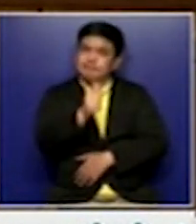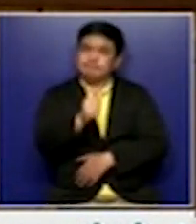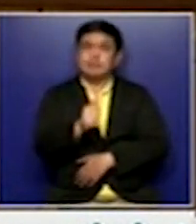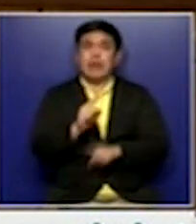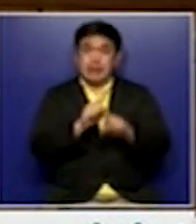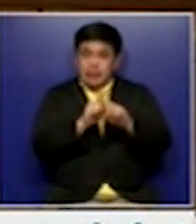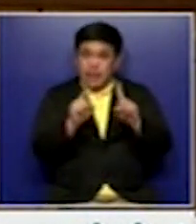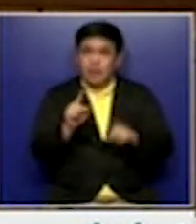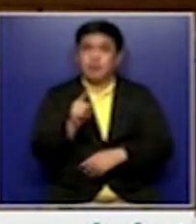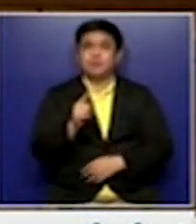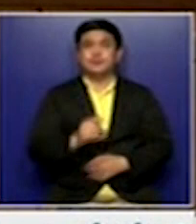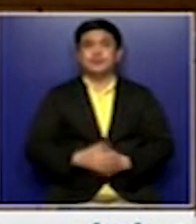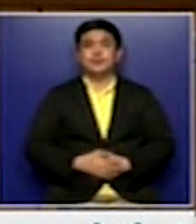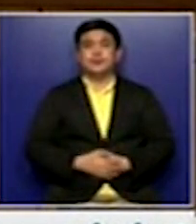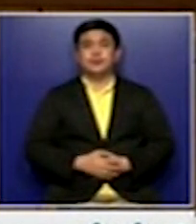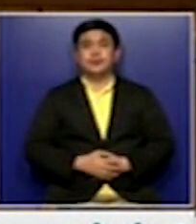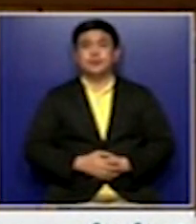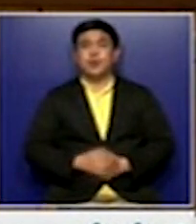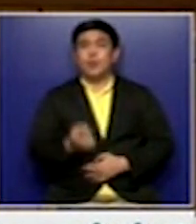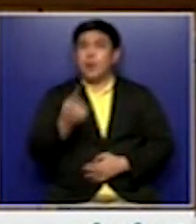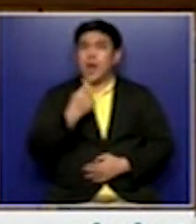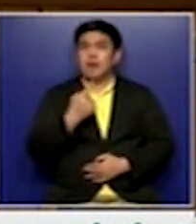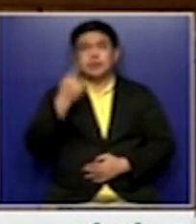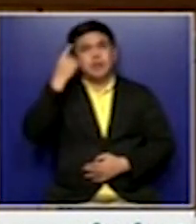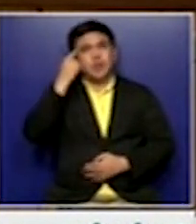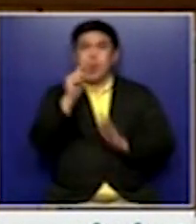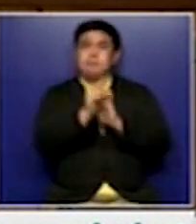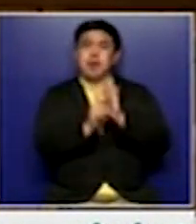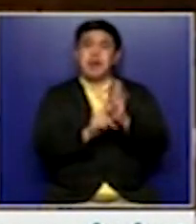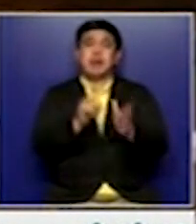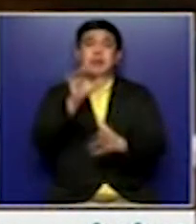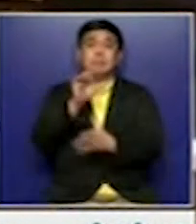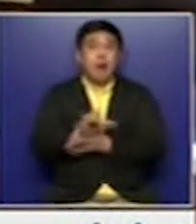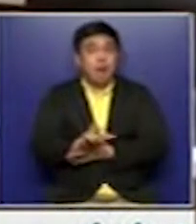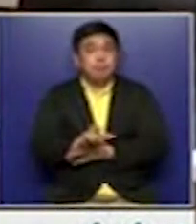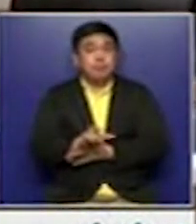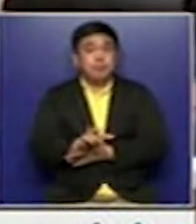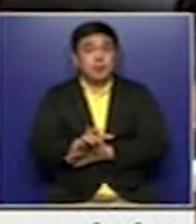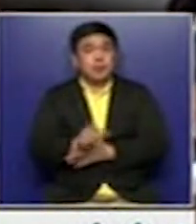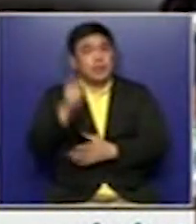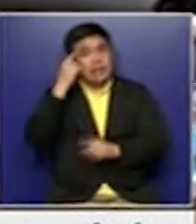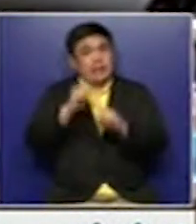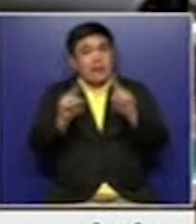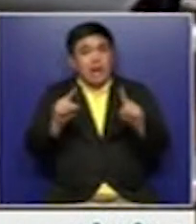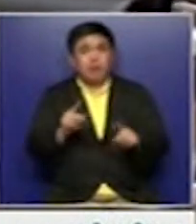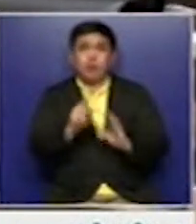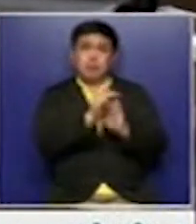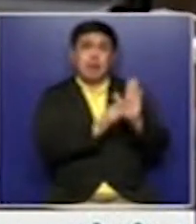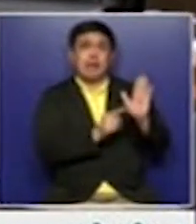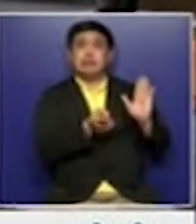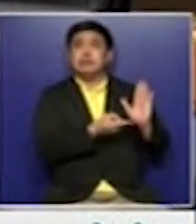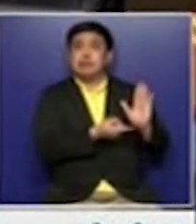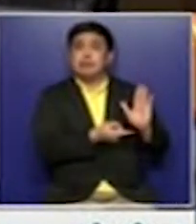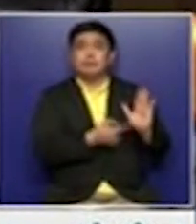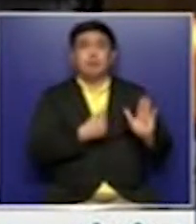ต่อย่ามากล่าวหาว่าผมเนี่ยใช้กฎหมายไปกับผู้เห็นต่างกฎหมายเขาอยู่ของเขาเฉยๆผมก็นั่งผ